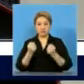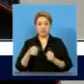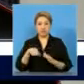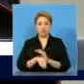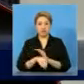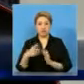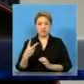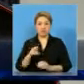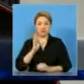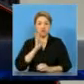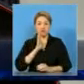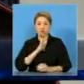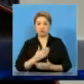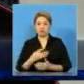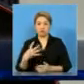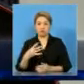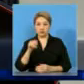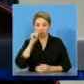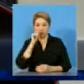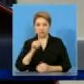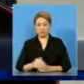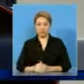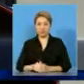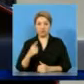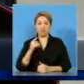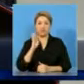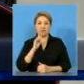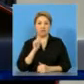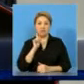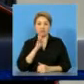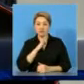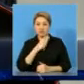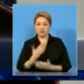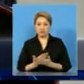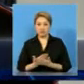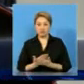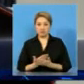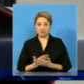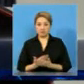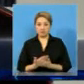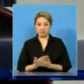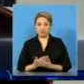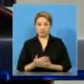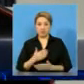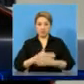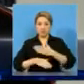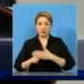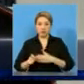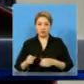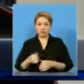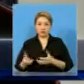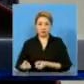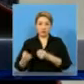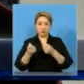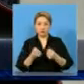ішінде 2 әйел кісі және 4 ер адам. Бір әйел кісі, ер кісі аяғы мүгедек, оны көтеріп алып